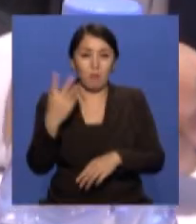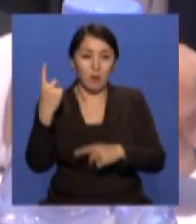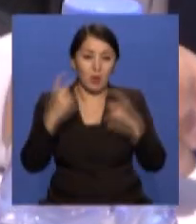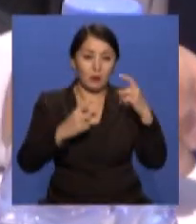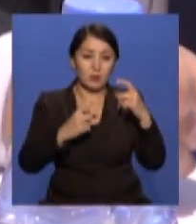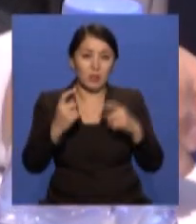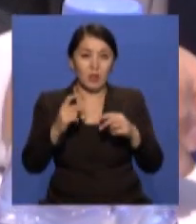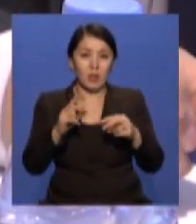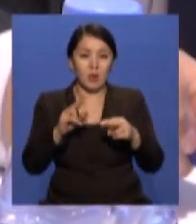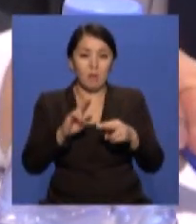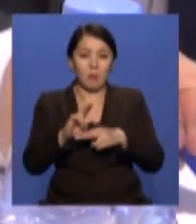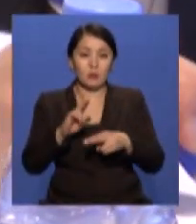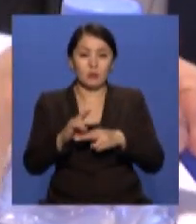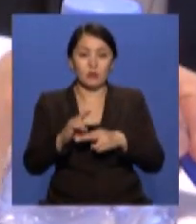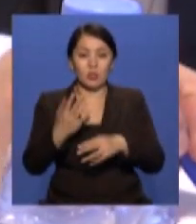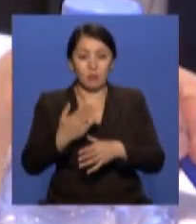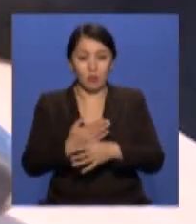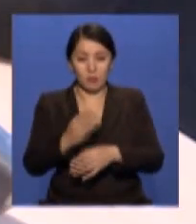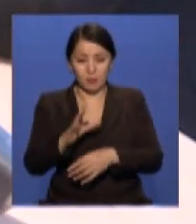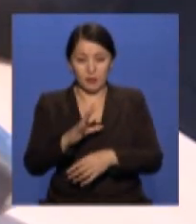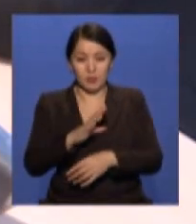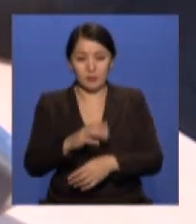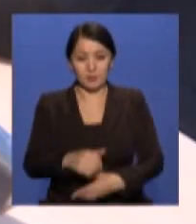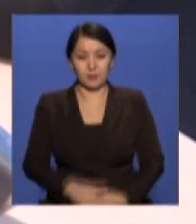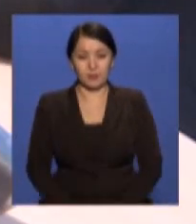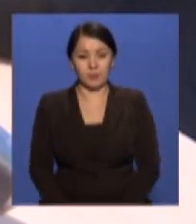алу ақысы бойынша көмек сұрай келіпті.